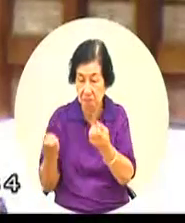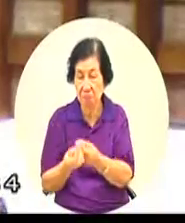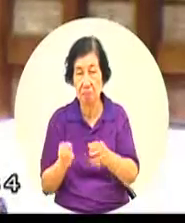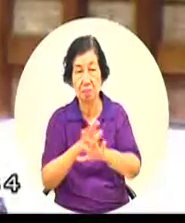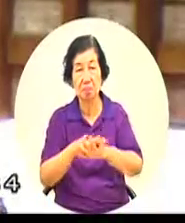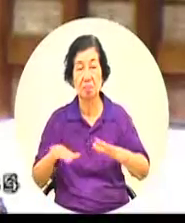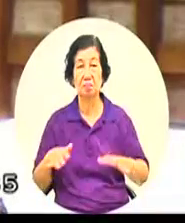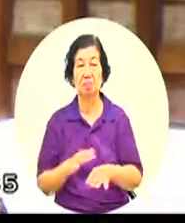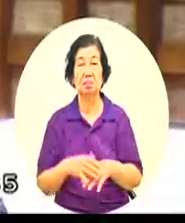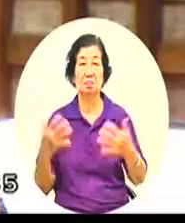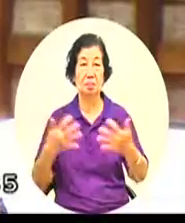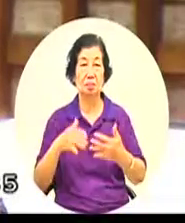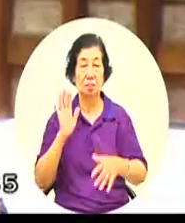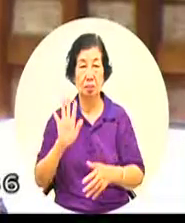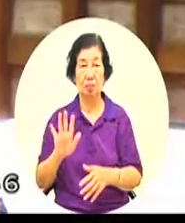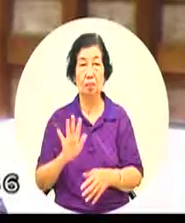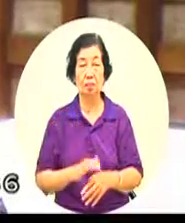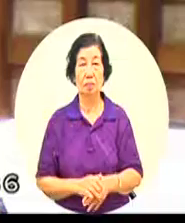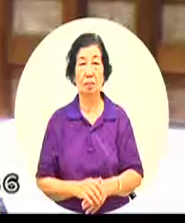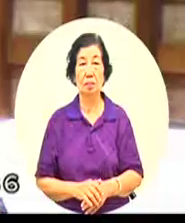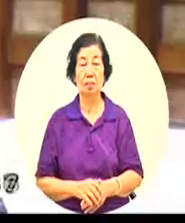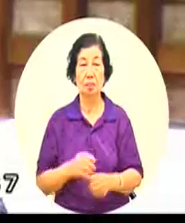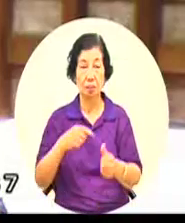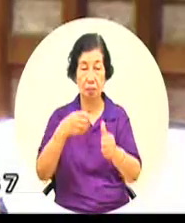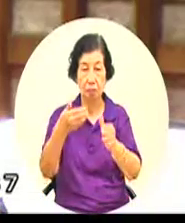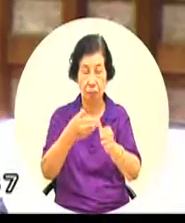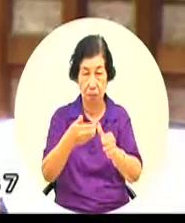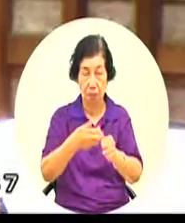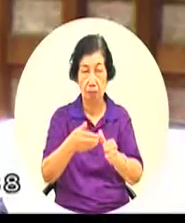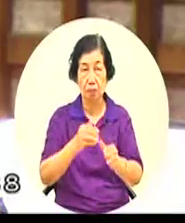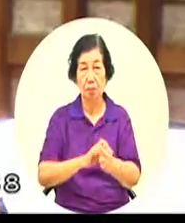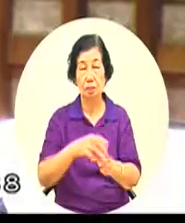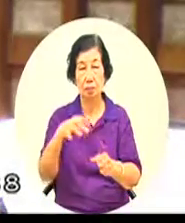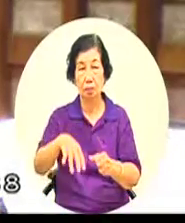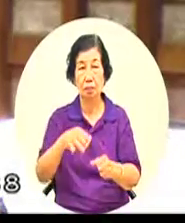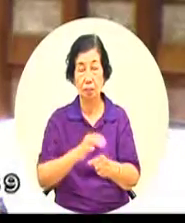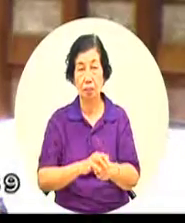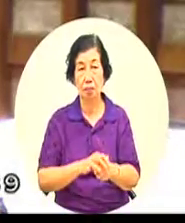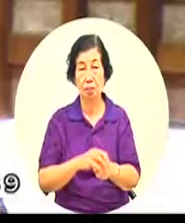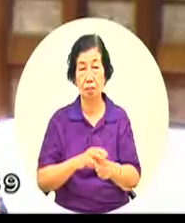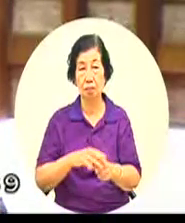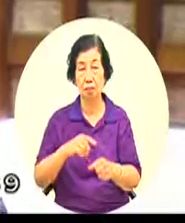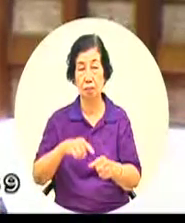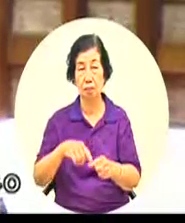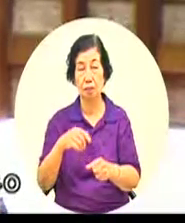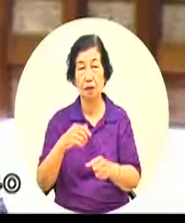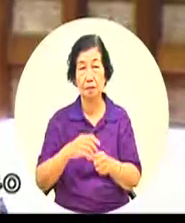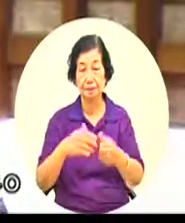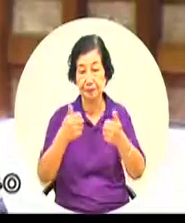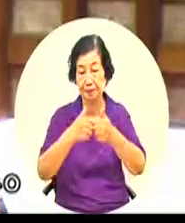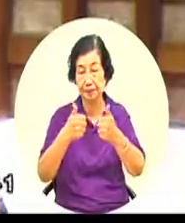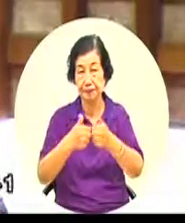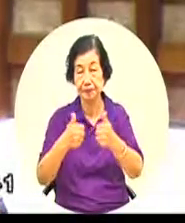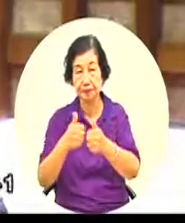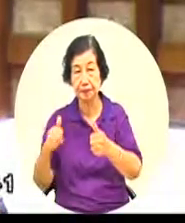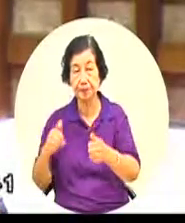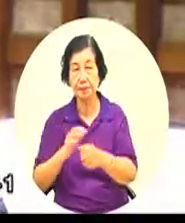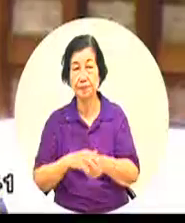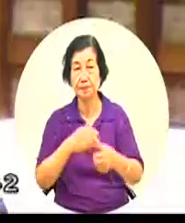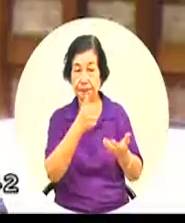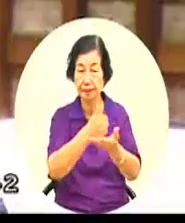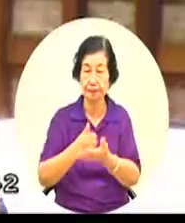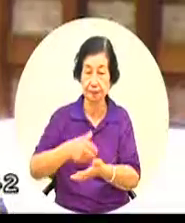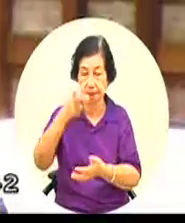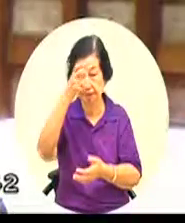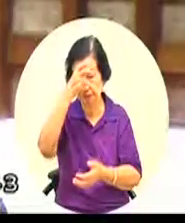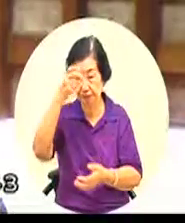题啊。那么我们教育部门呢、在我们那个市议会也邀请了这个有关警察局